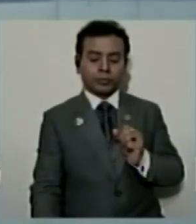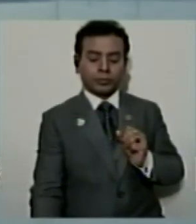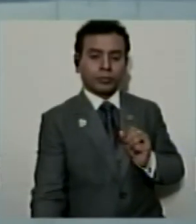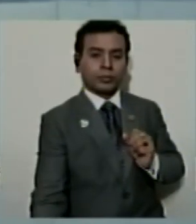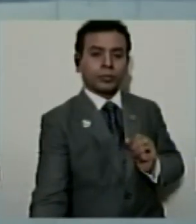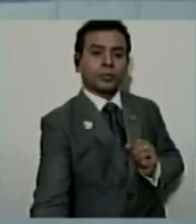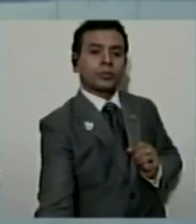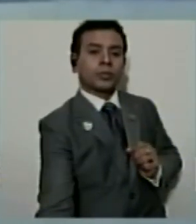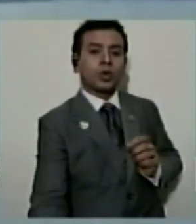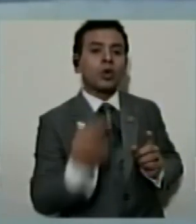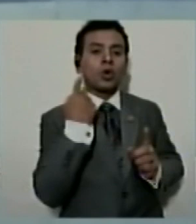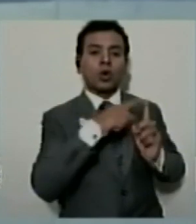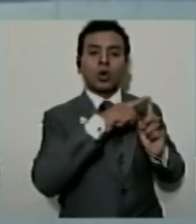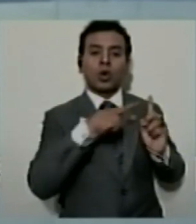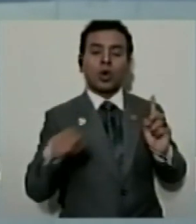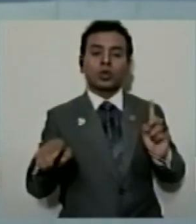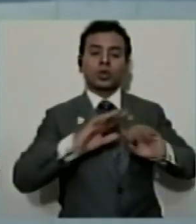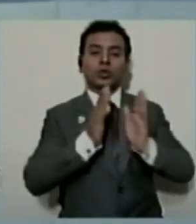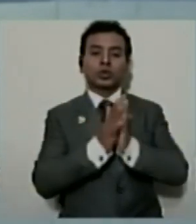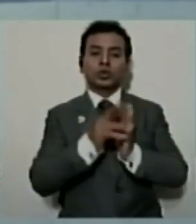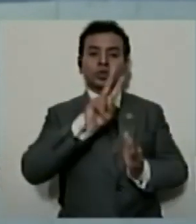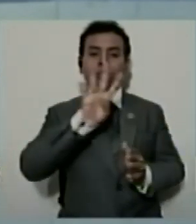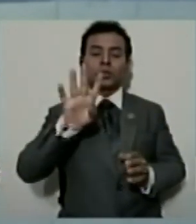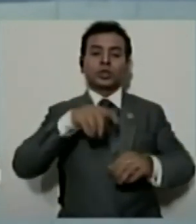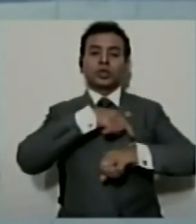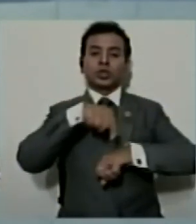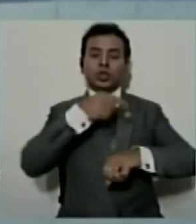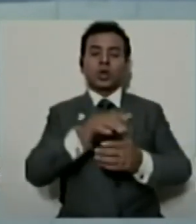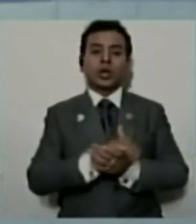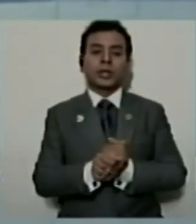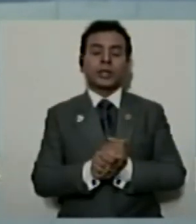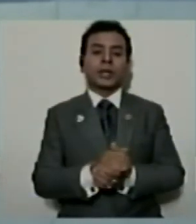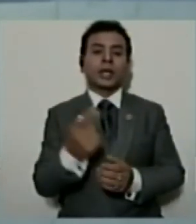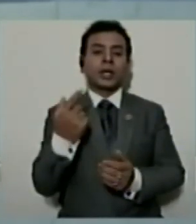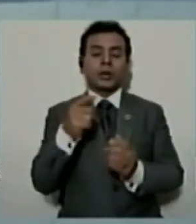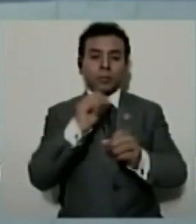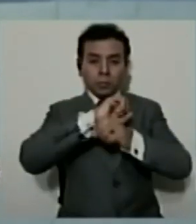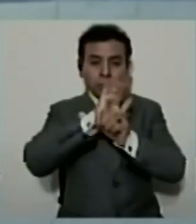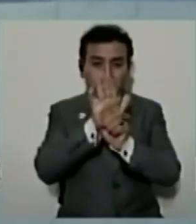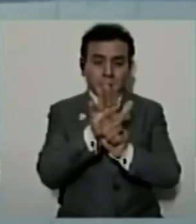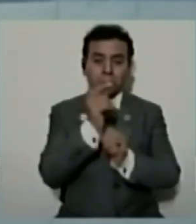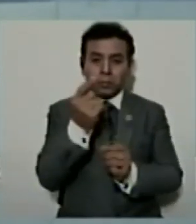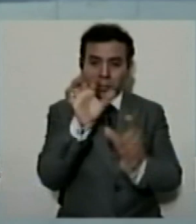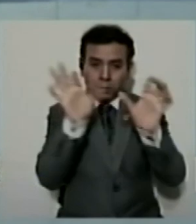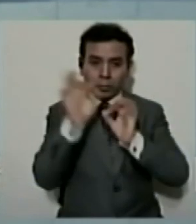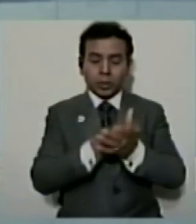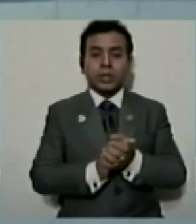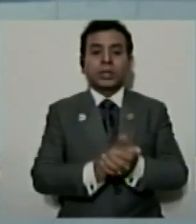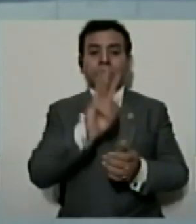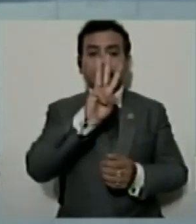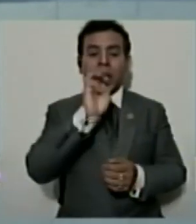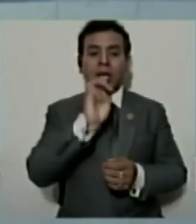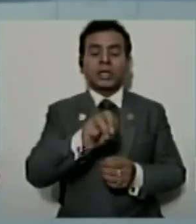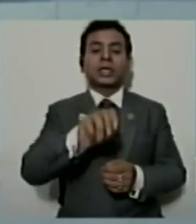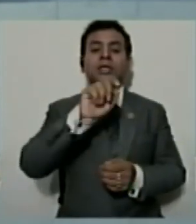হয়েছে 3473টি নমুনা, এবং এই নমুনার মধ্যে COVID-19 শনাক্ত